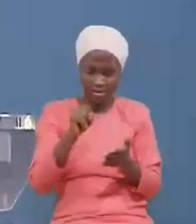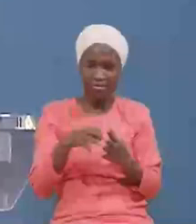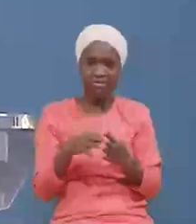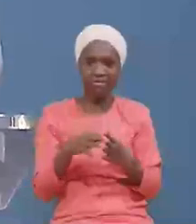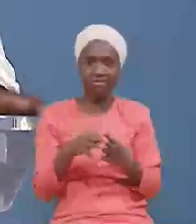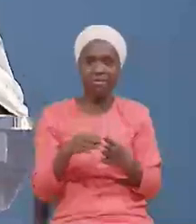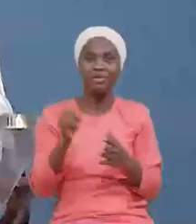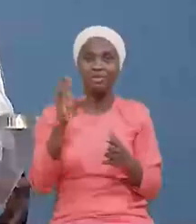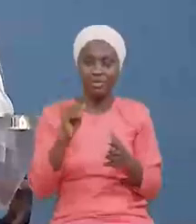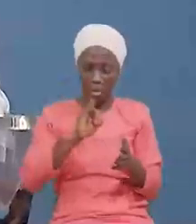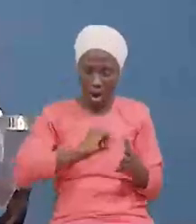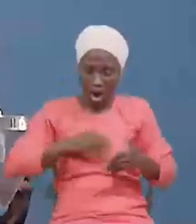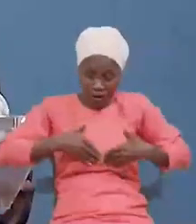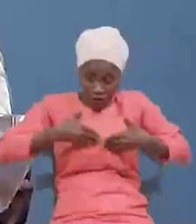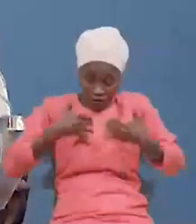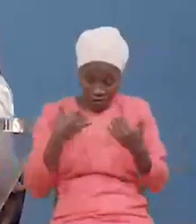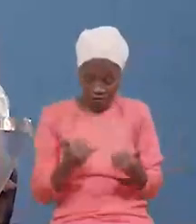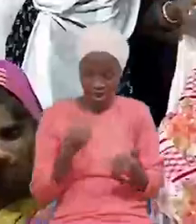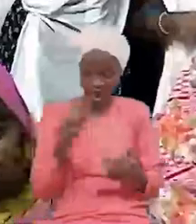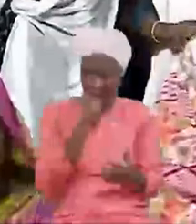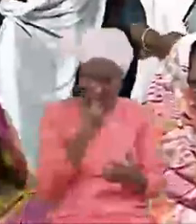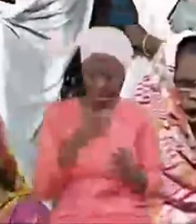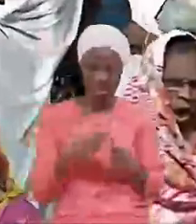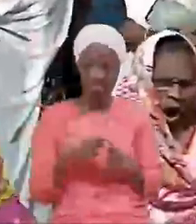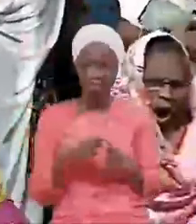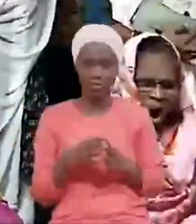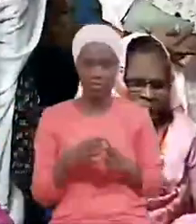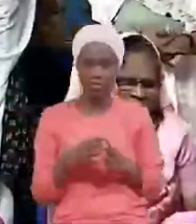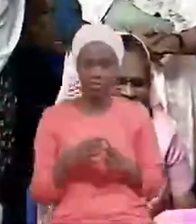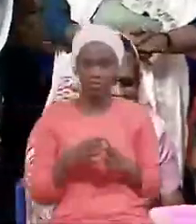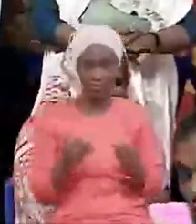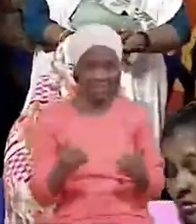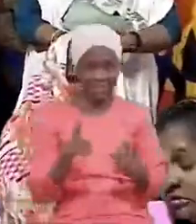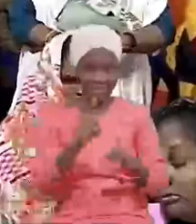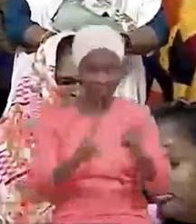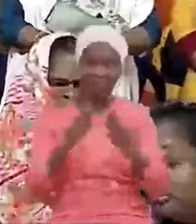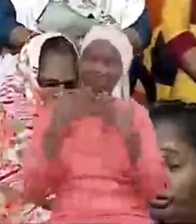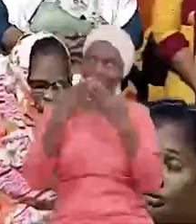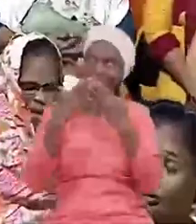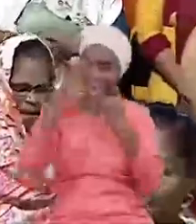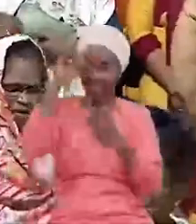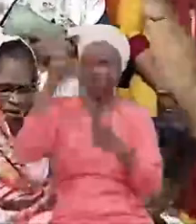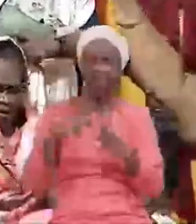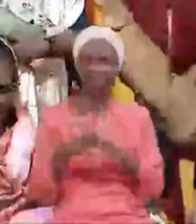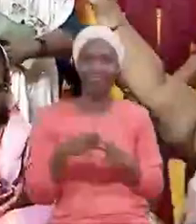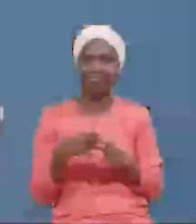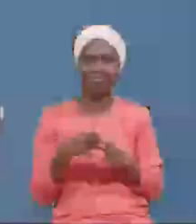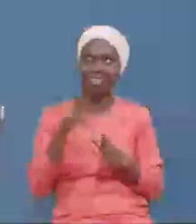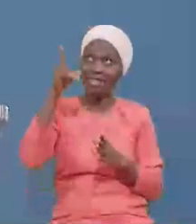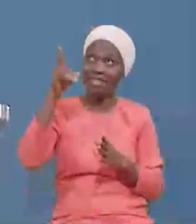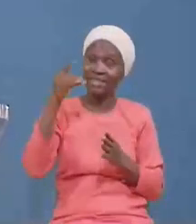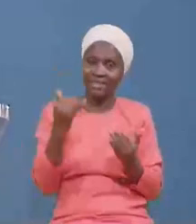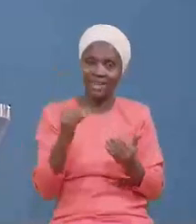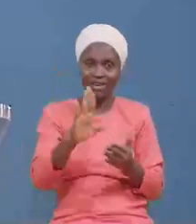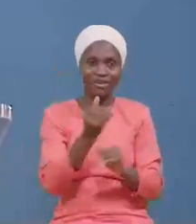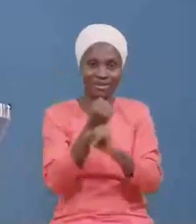Ainsi, je confesse. Maintenant, vous le remerciez. Tu es maintenant mon sauveur.